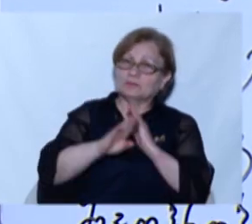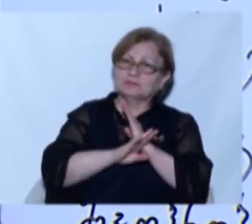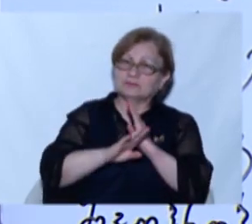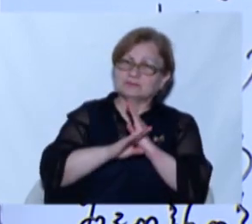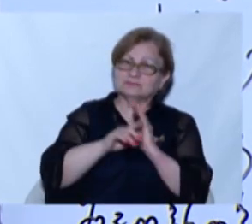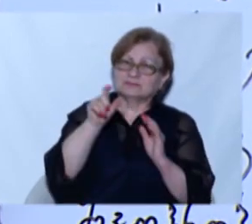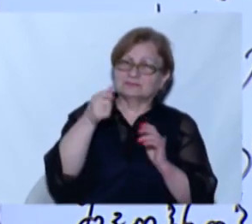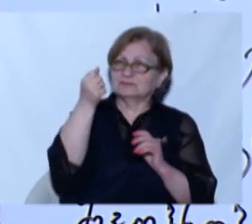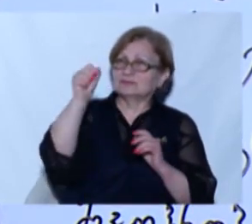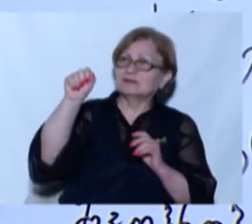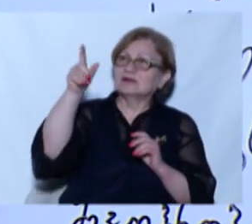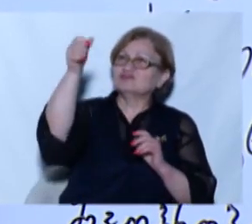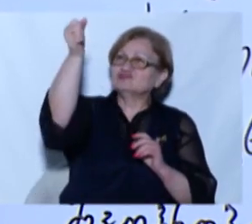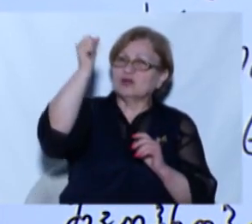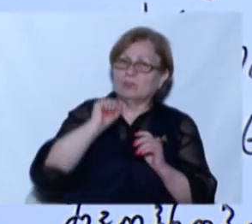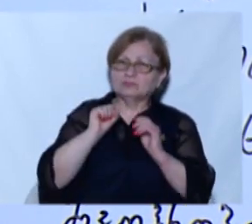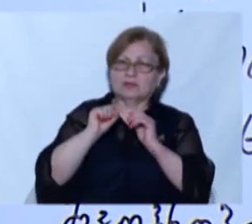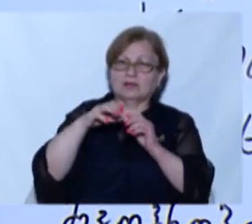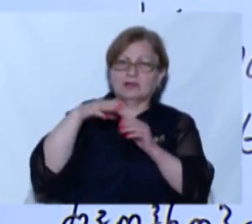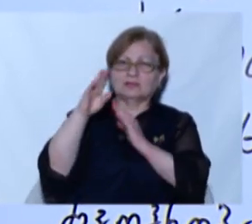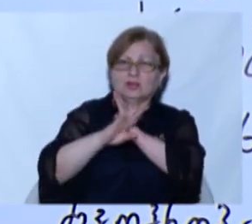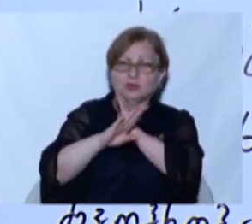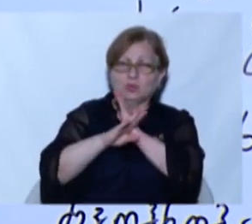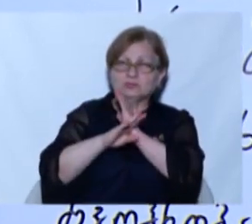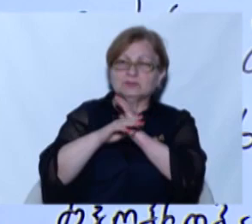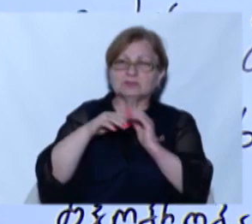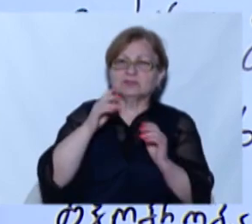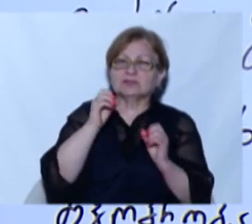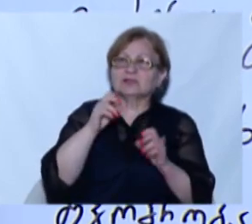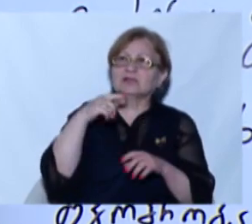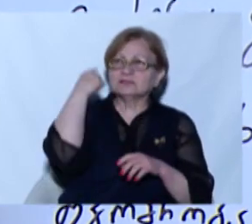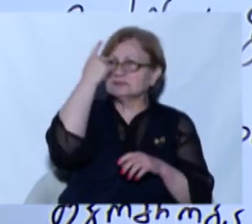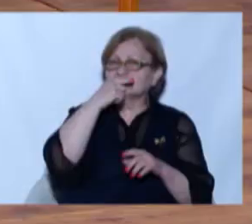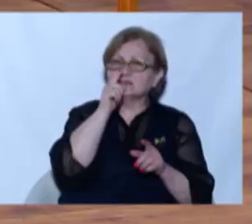რომ უყურებს ჩამოტეხილი ტოტი და საცა დაუძახებს ე.